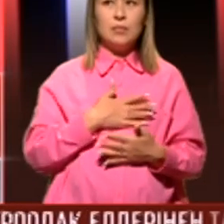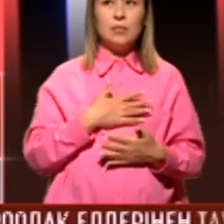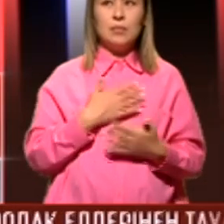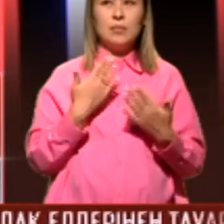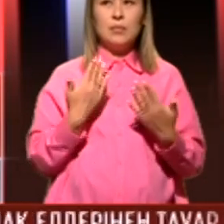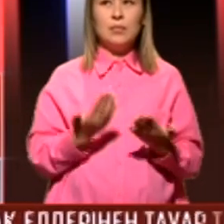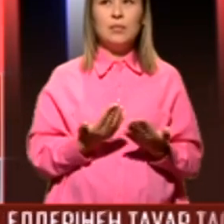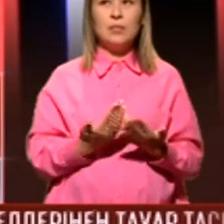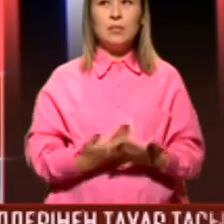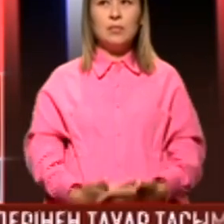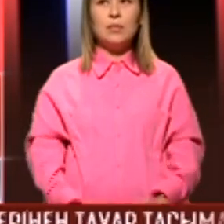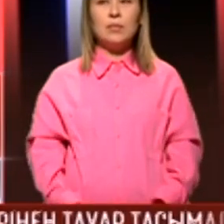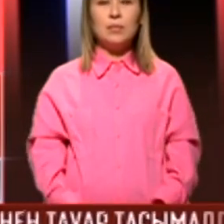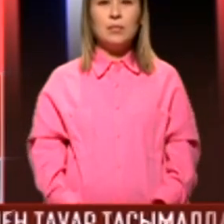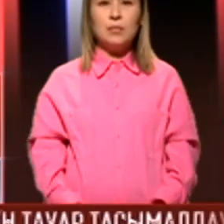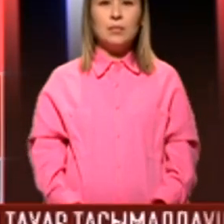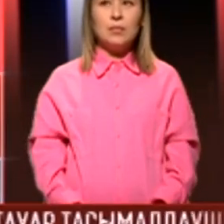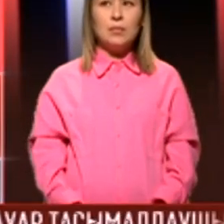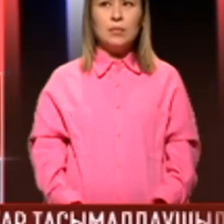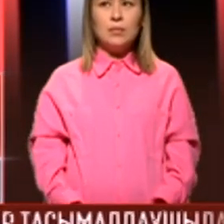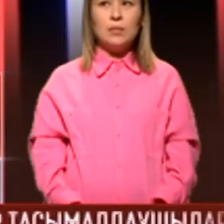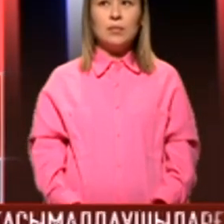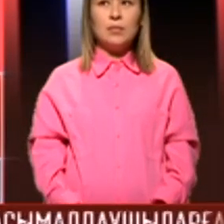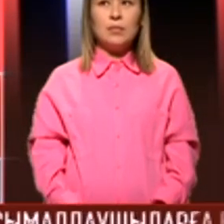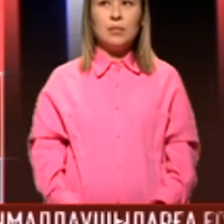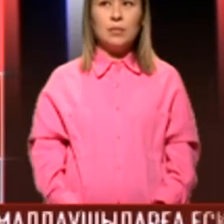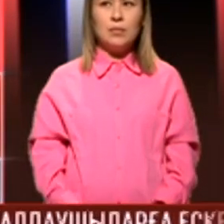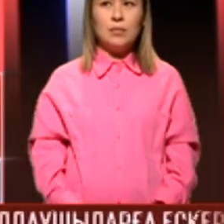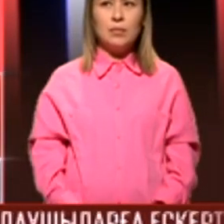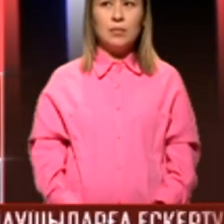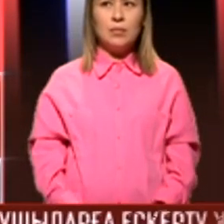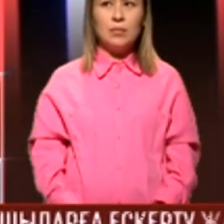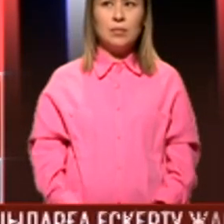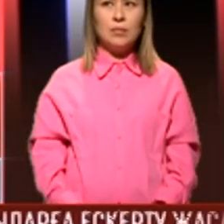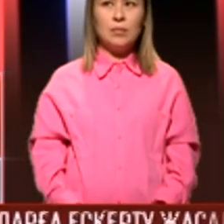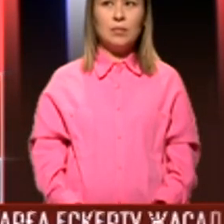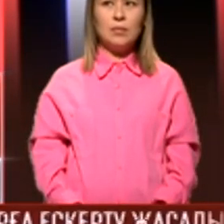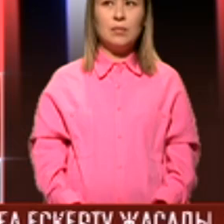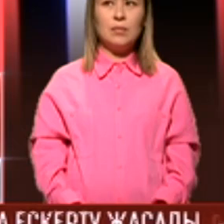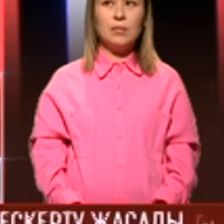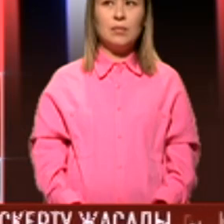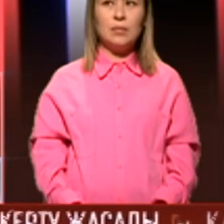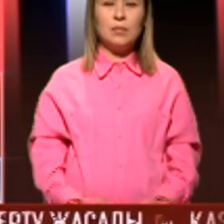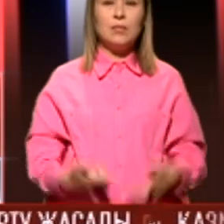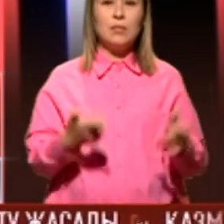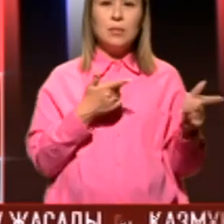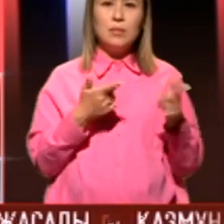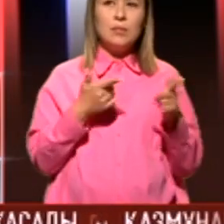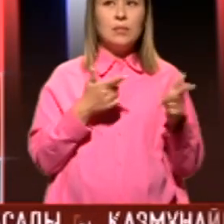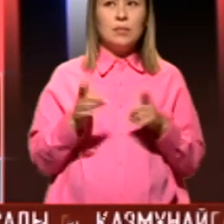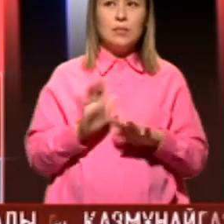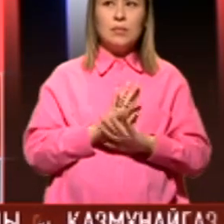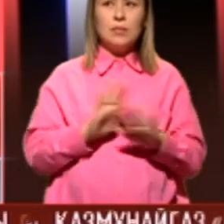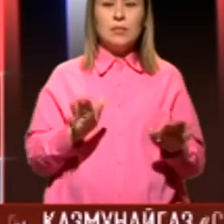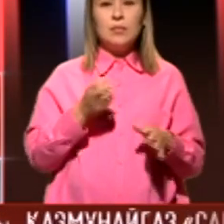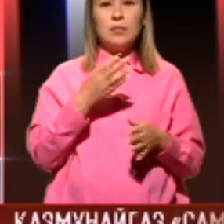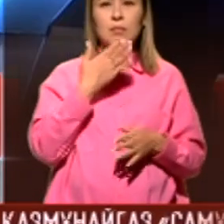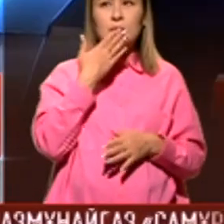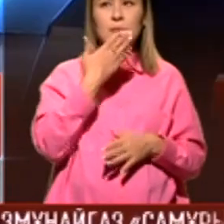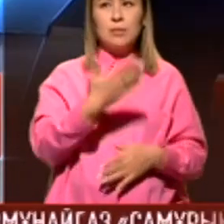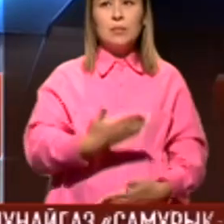алаң. Бұндай әңгімелер, бұндай әңгімелер кабинетте мәжілісте сұрақ қойылып отыр. Біз дайынбыз ба? Дайынбыз.